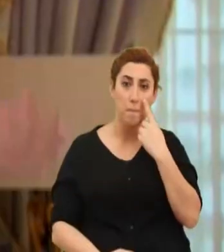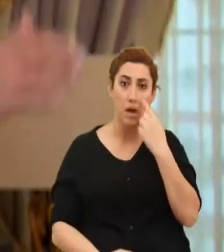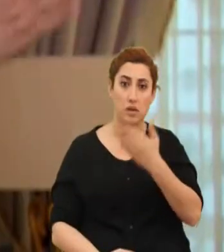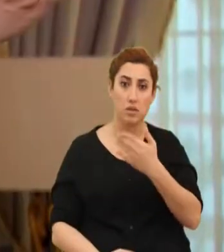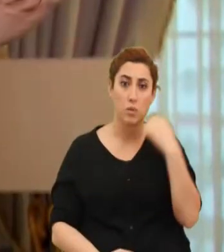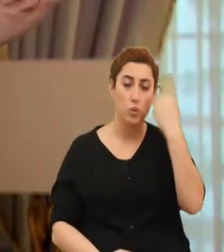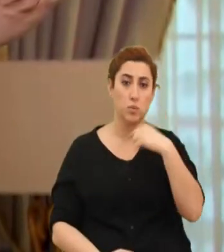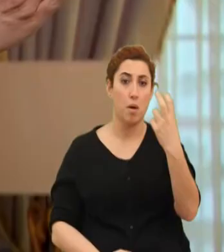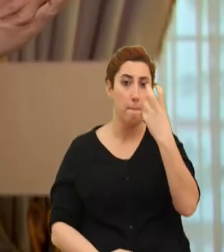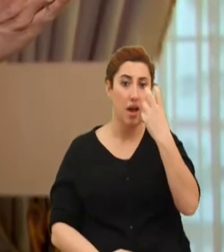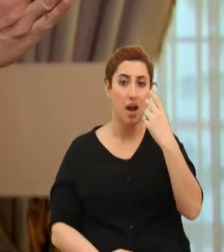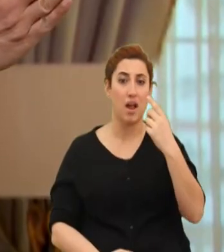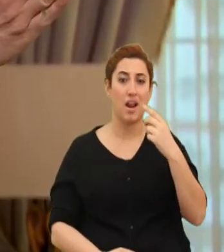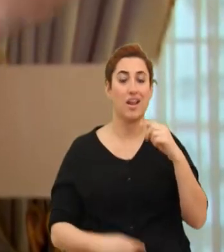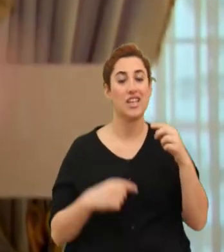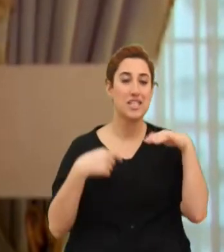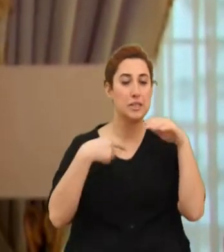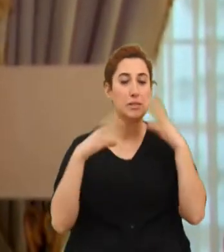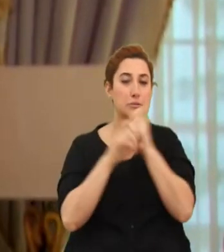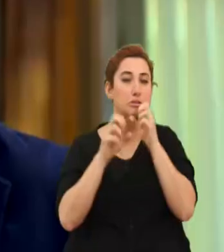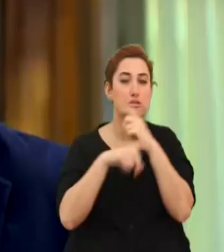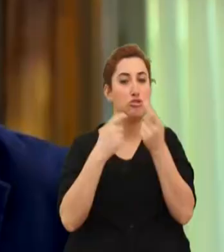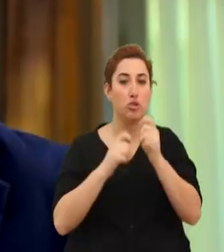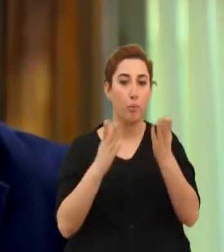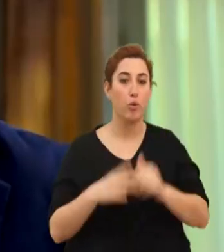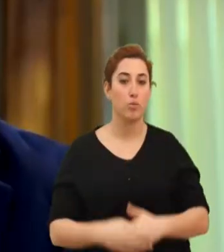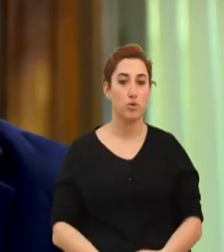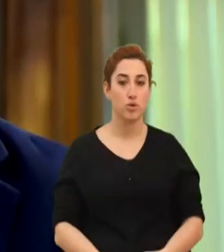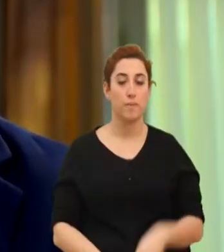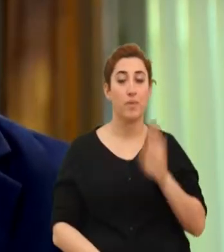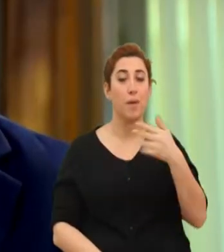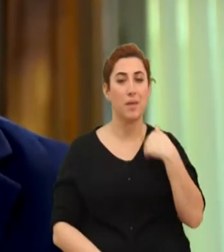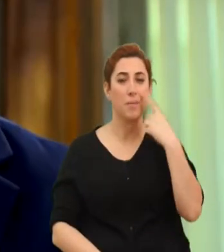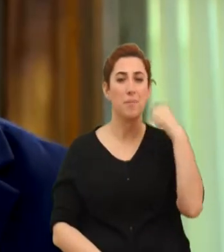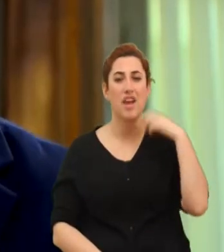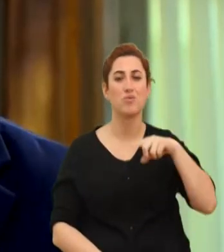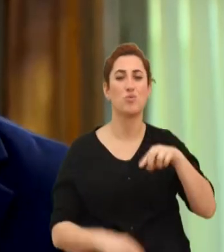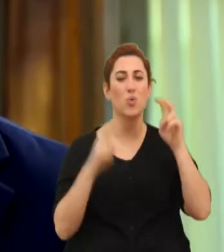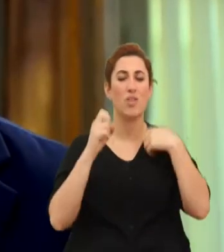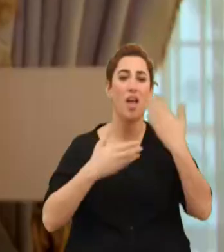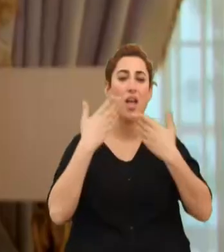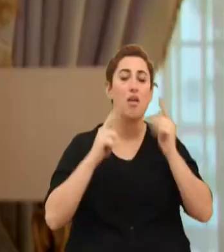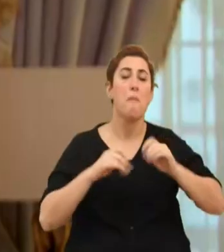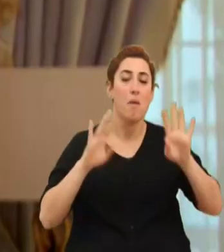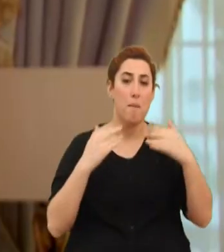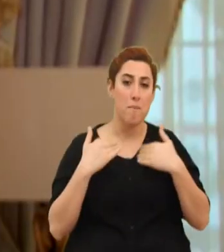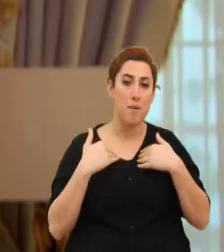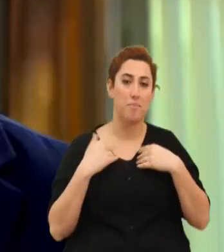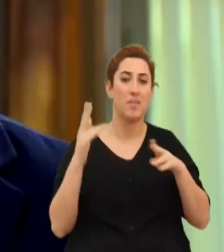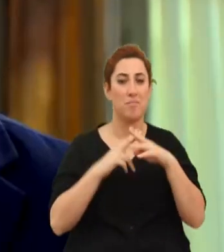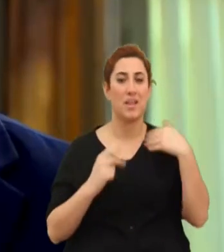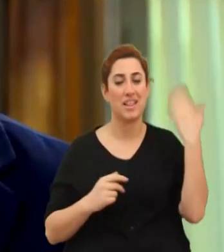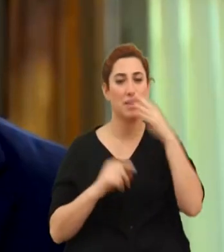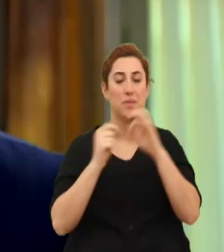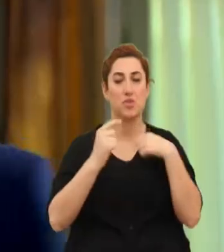Baksana, yüzümüze baka baka saman altından su yürütüymüş. Ya bana bakın, ben şu anda bu durumu size açıklayamam. Bir an önce